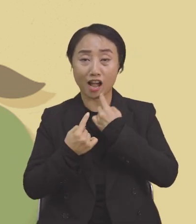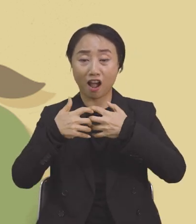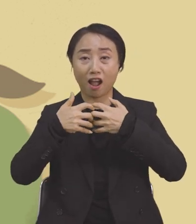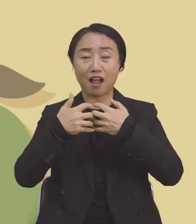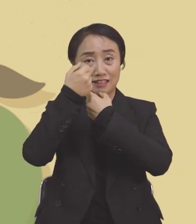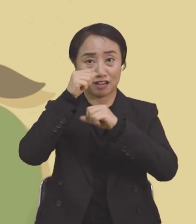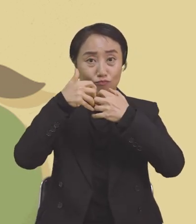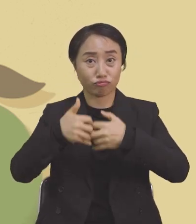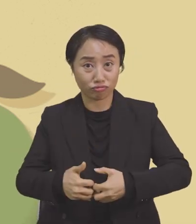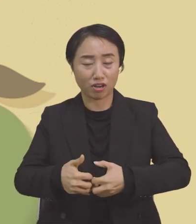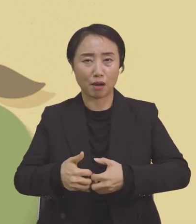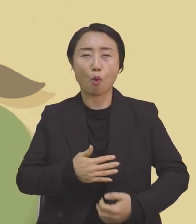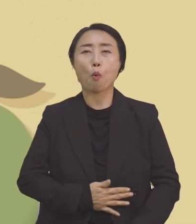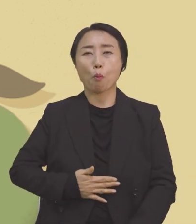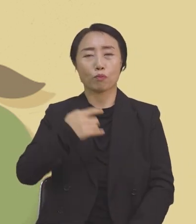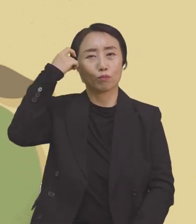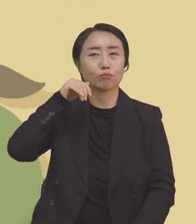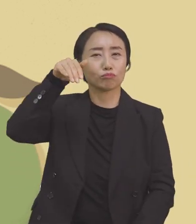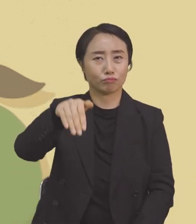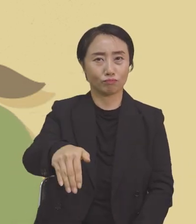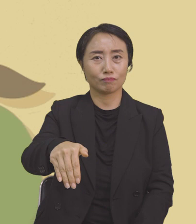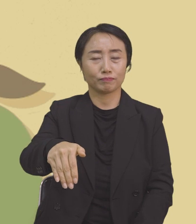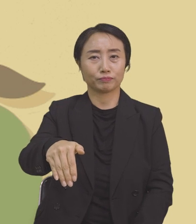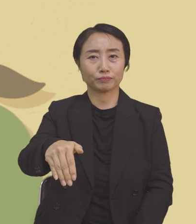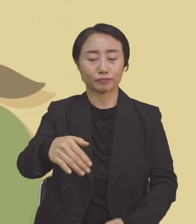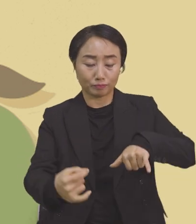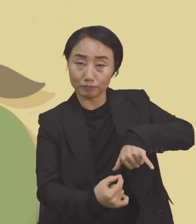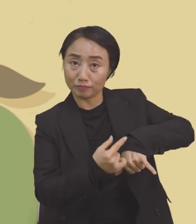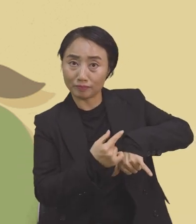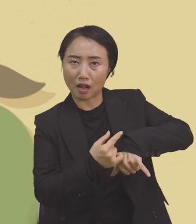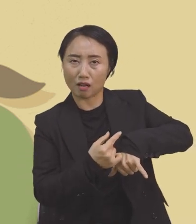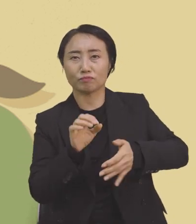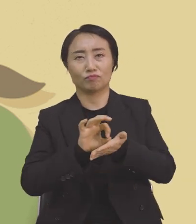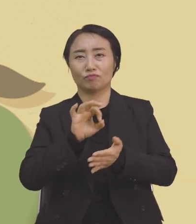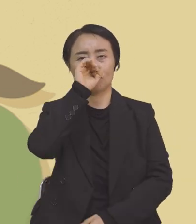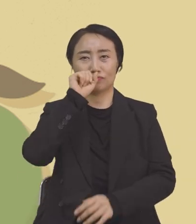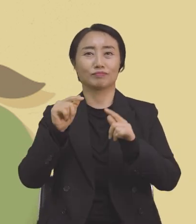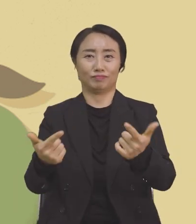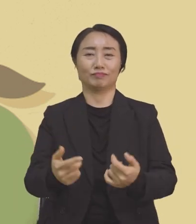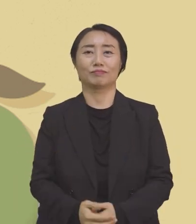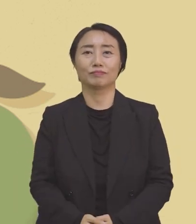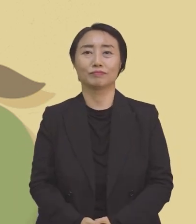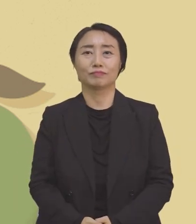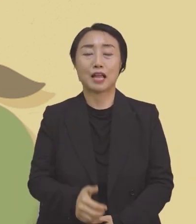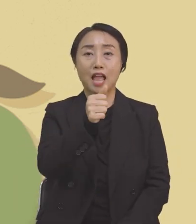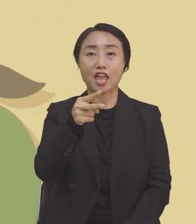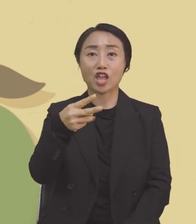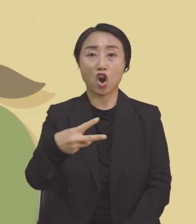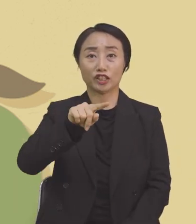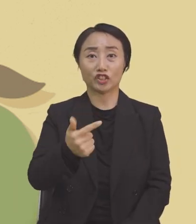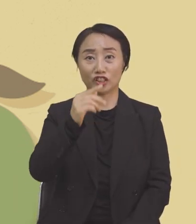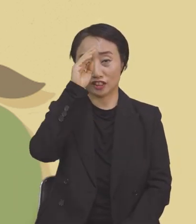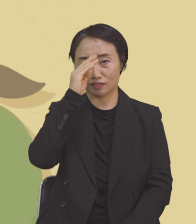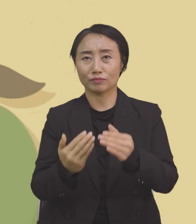마비된 경우에는 복부 감각이 떨어져 있으므로 자궁 내 피임 장치는 사용하지 않는 것이 좋고, 혈전증이